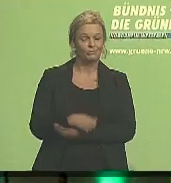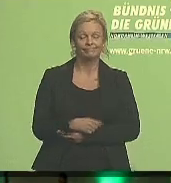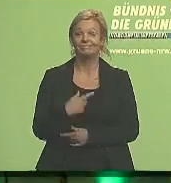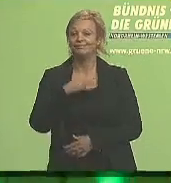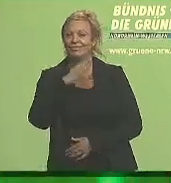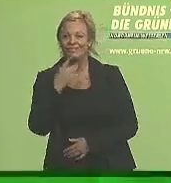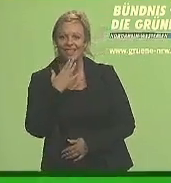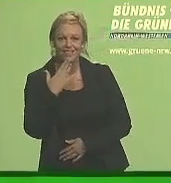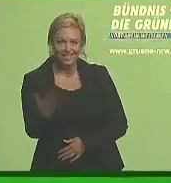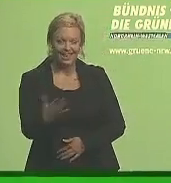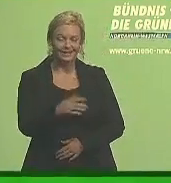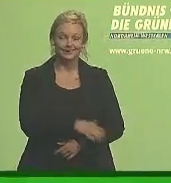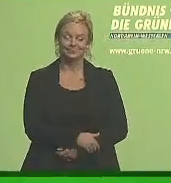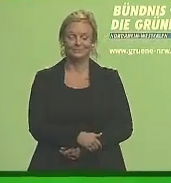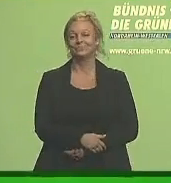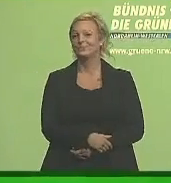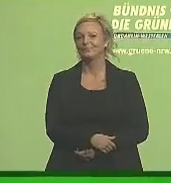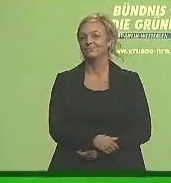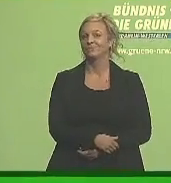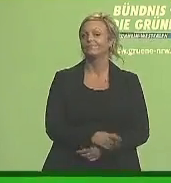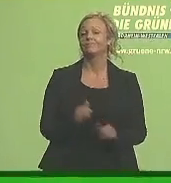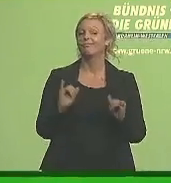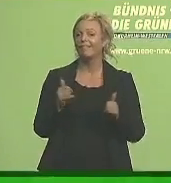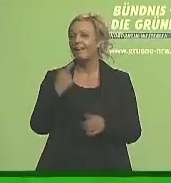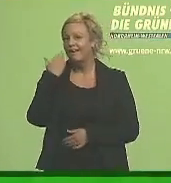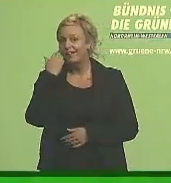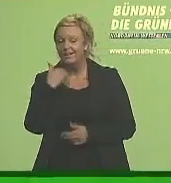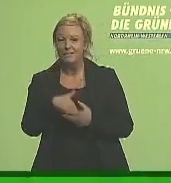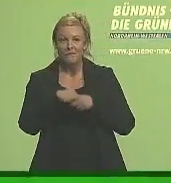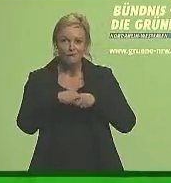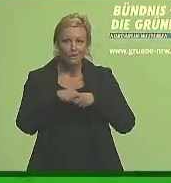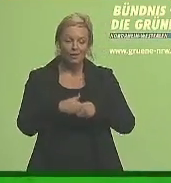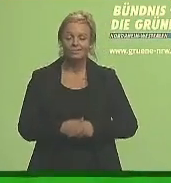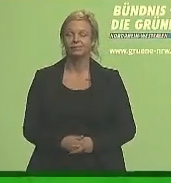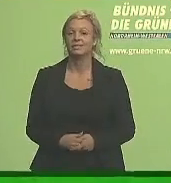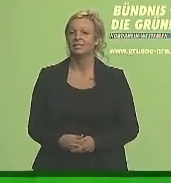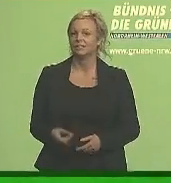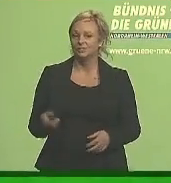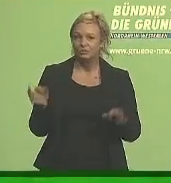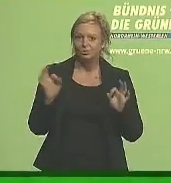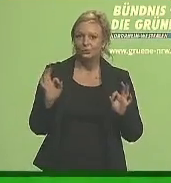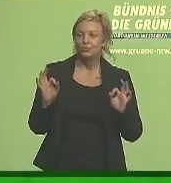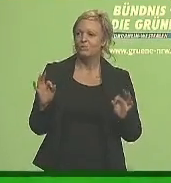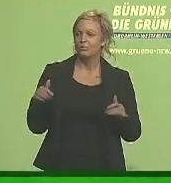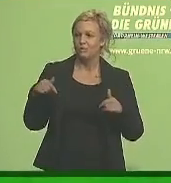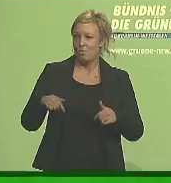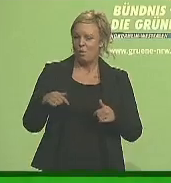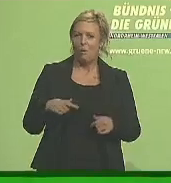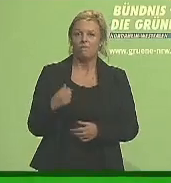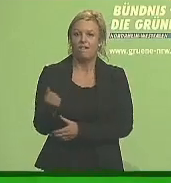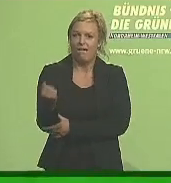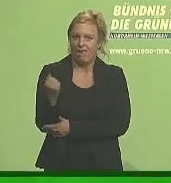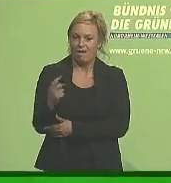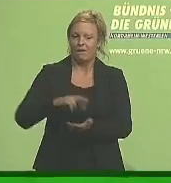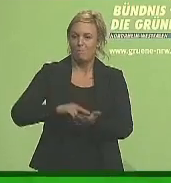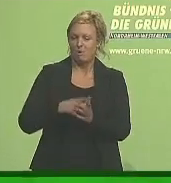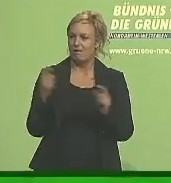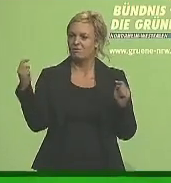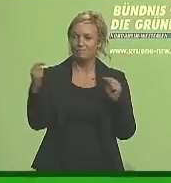Vielen Dank, liebe Josephine. Ja, liebe Freundinnen und Freunde, gut, dass wir heute über Energiepolitik